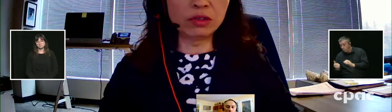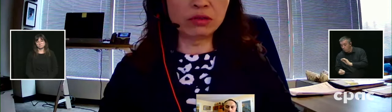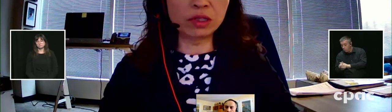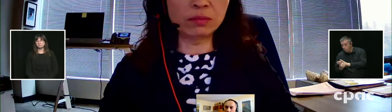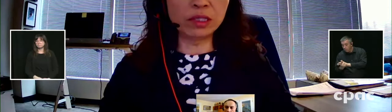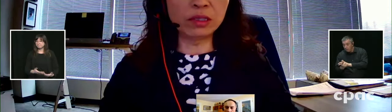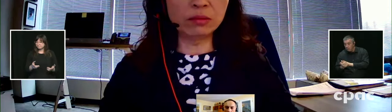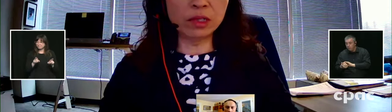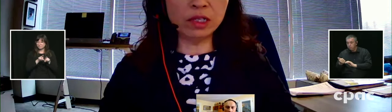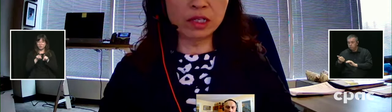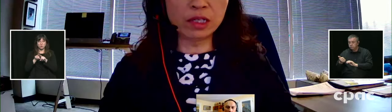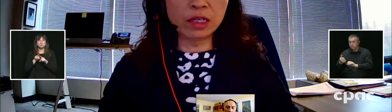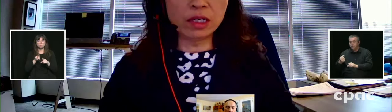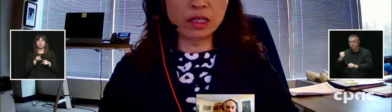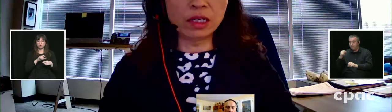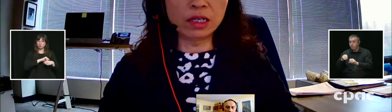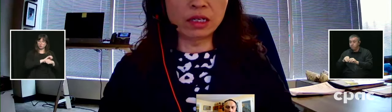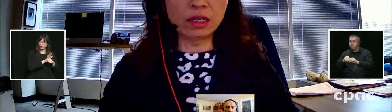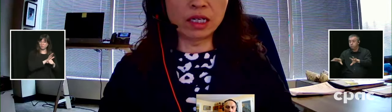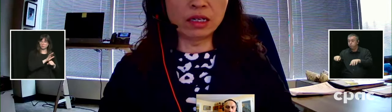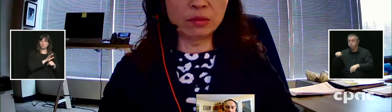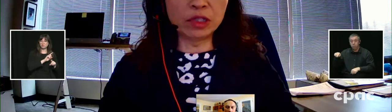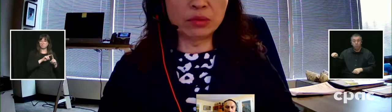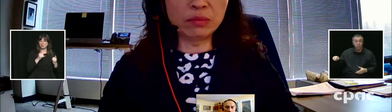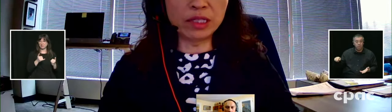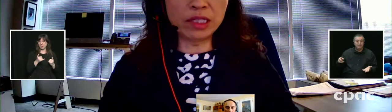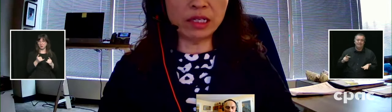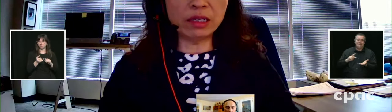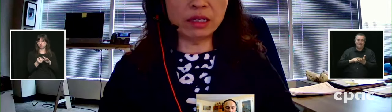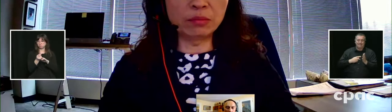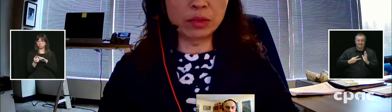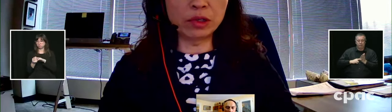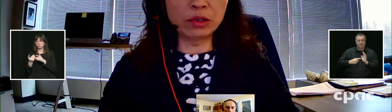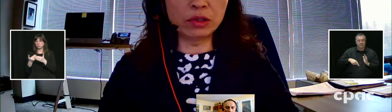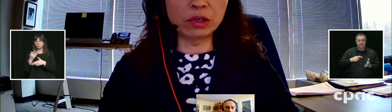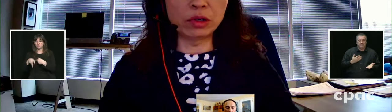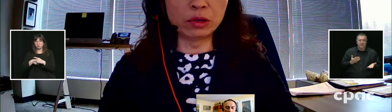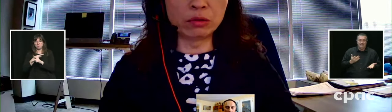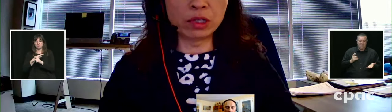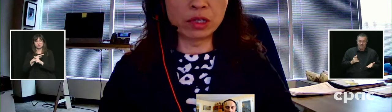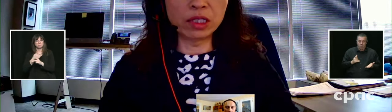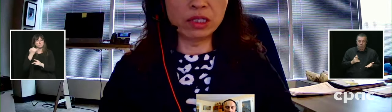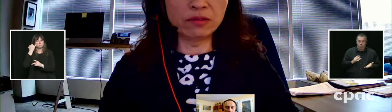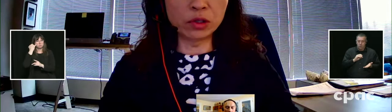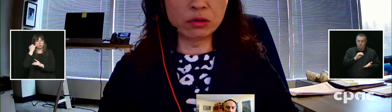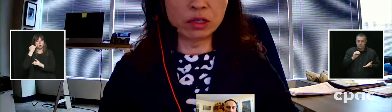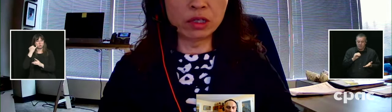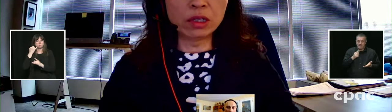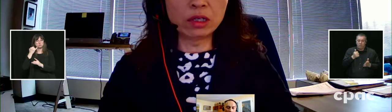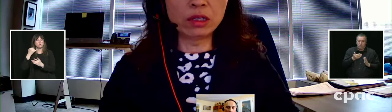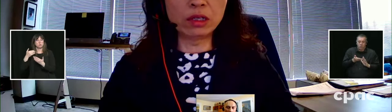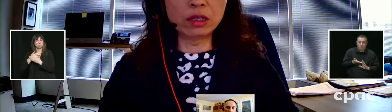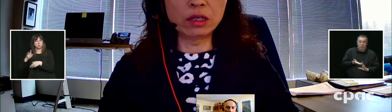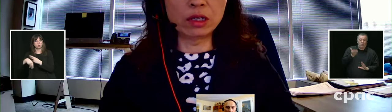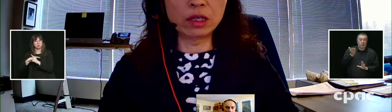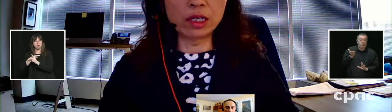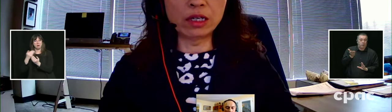plus transmissible. On a besoin peut-être plus haut niveau